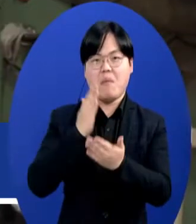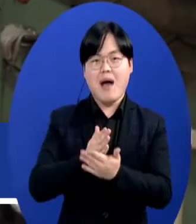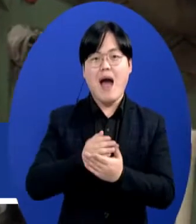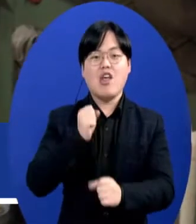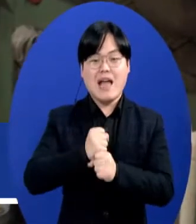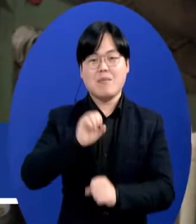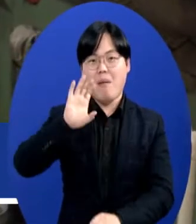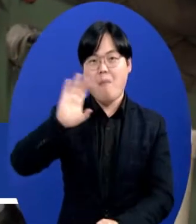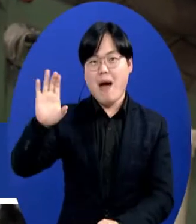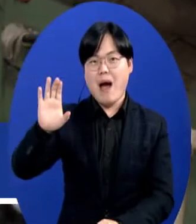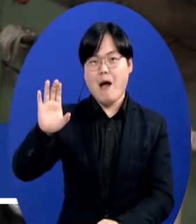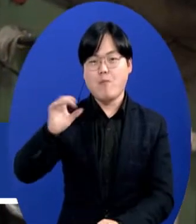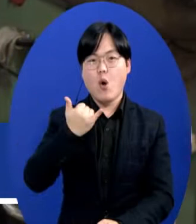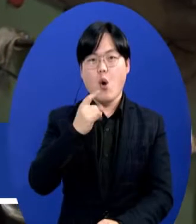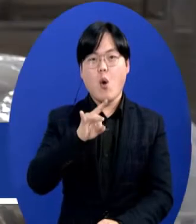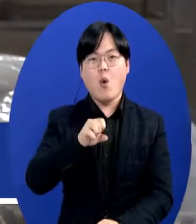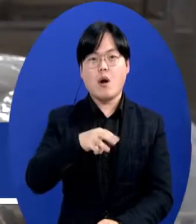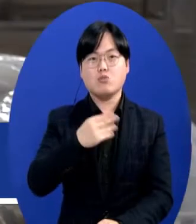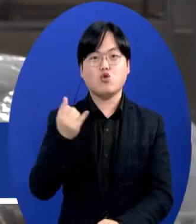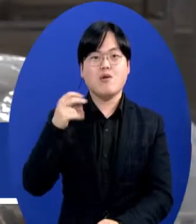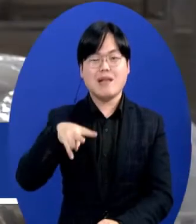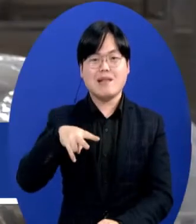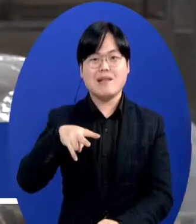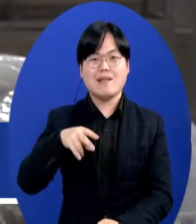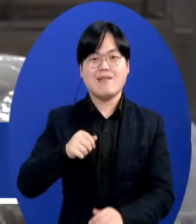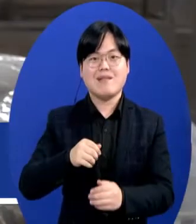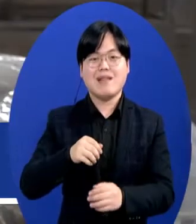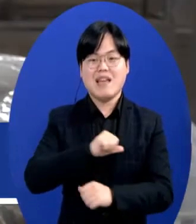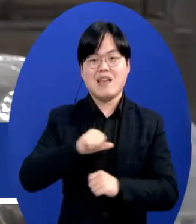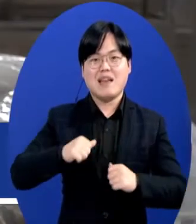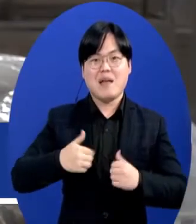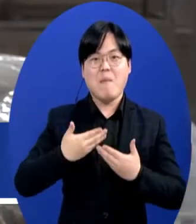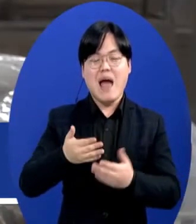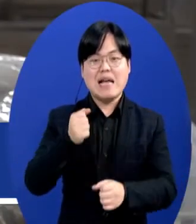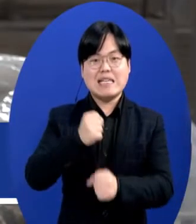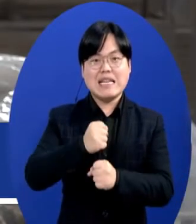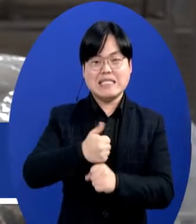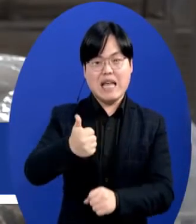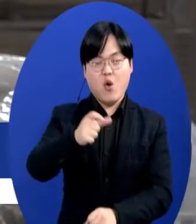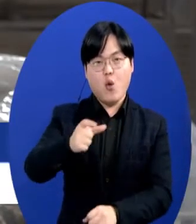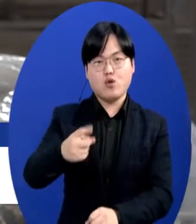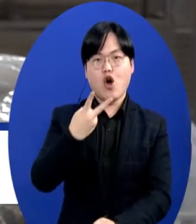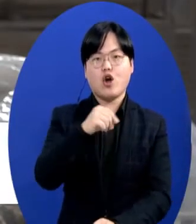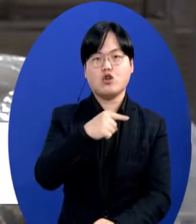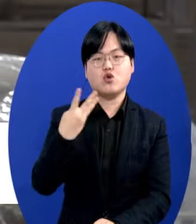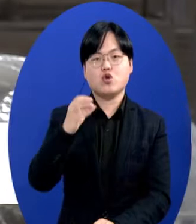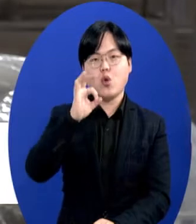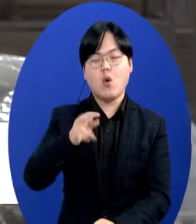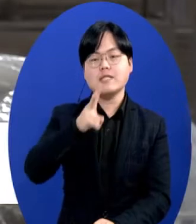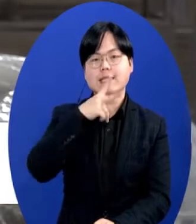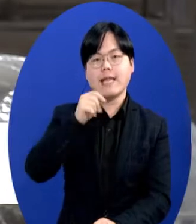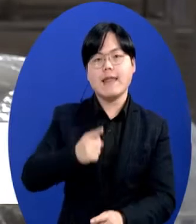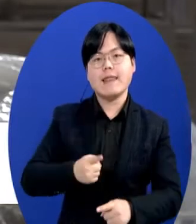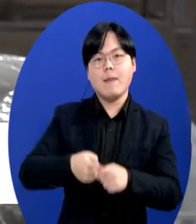нөгөө урамшууллын механизмыг бий болгох маш том боломж үрдүүлж байна. За сайн ажиллаж байгаа ажилчдаа бол 20-40% цалингийн